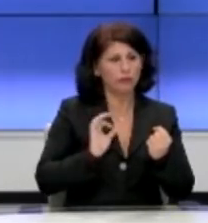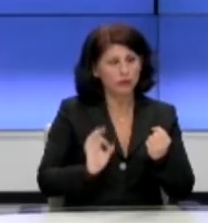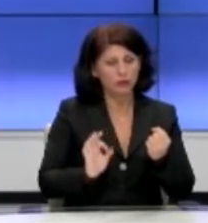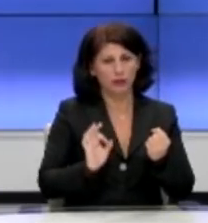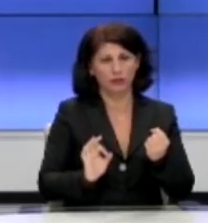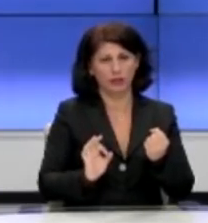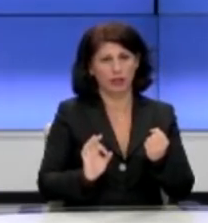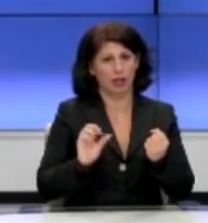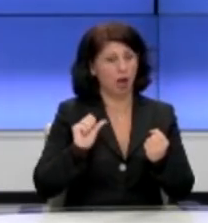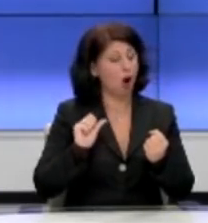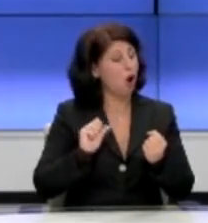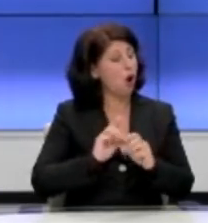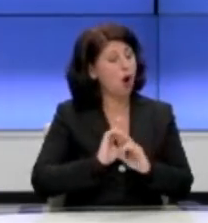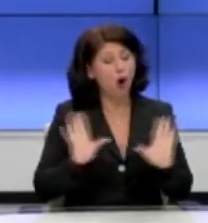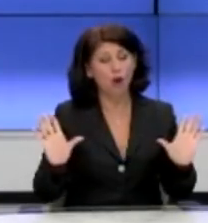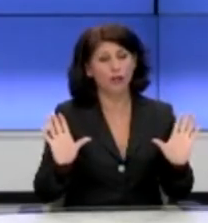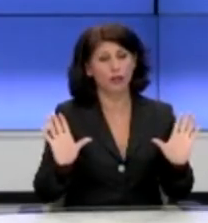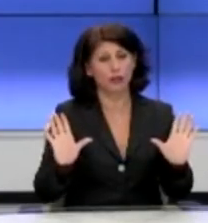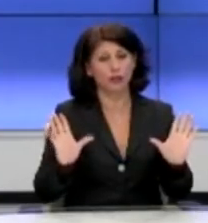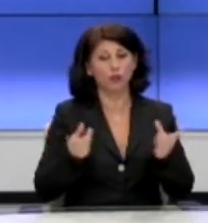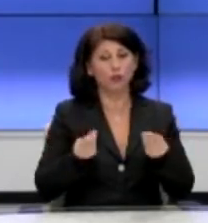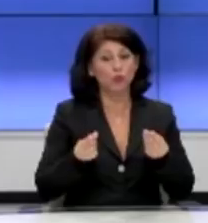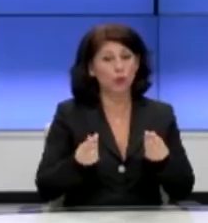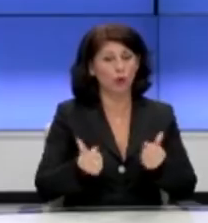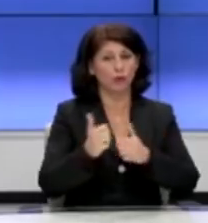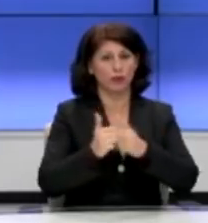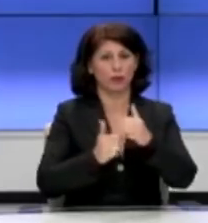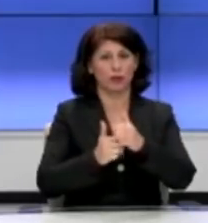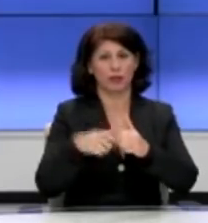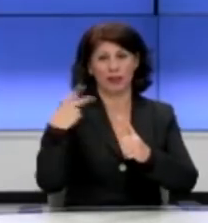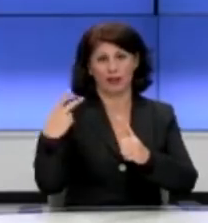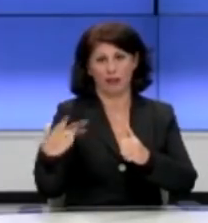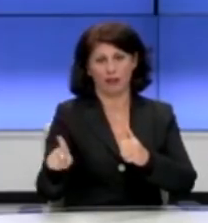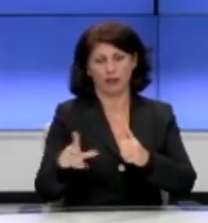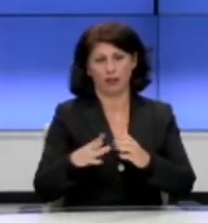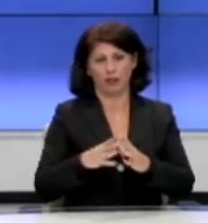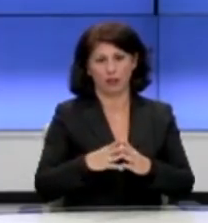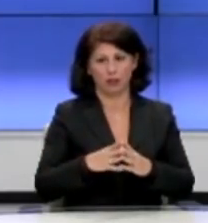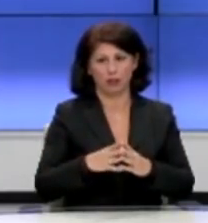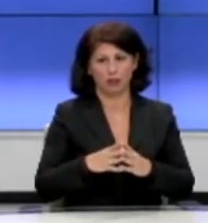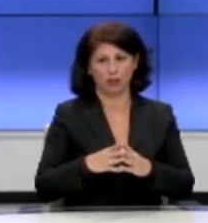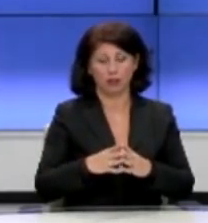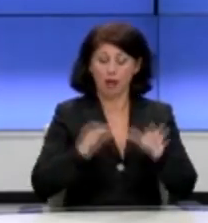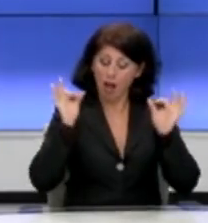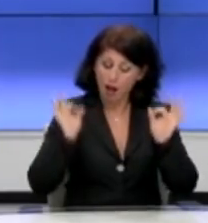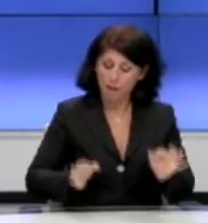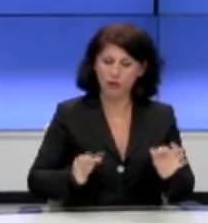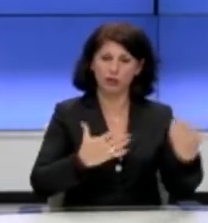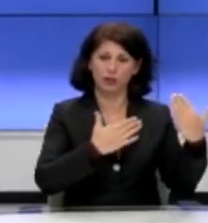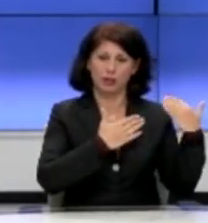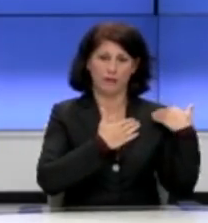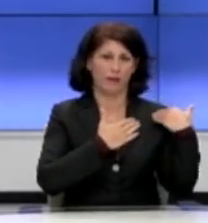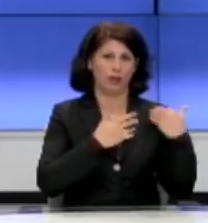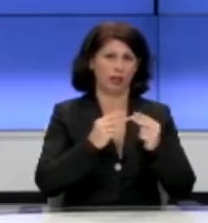μάλιστα χωρίς τα απαιτούμενα μέσα και υποδομές που είναι δική σας αποκλειστικά ευθύνη να